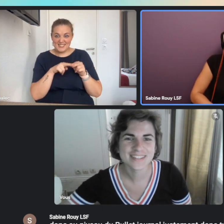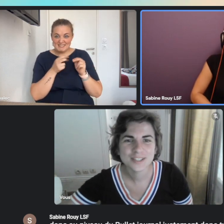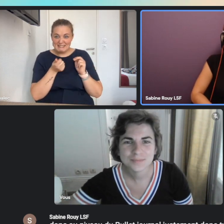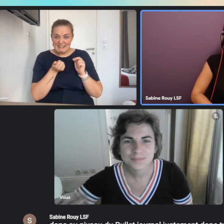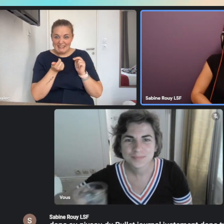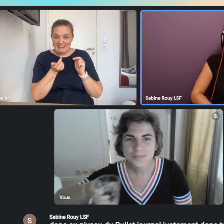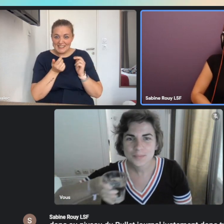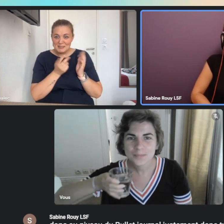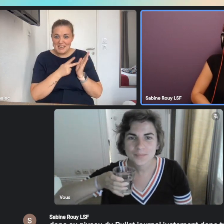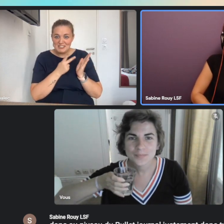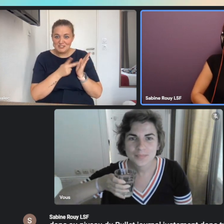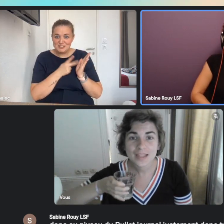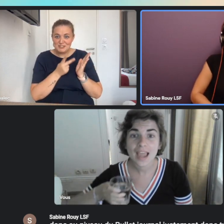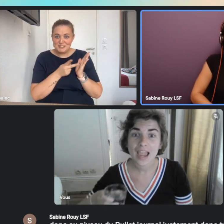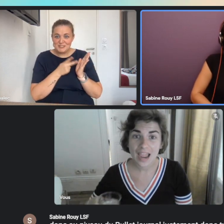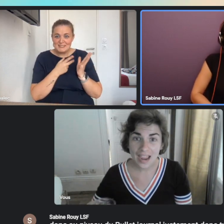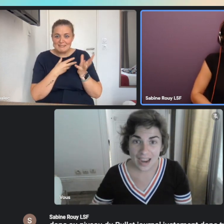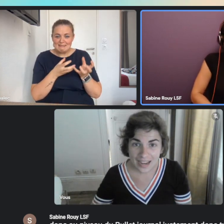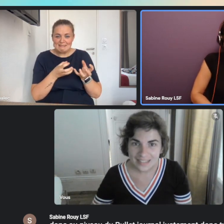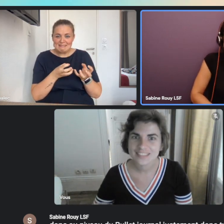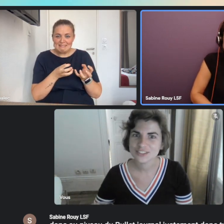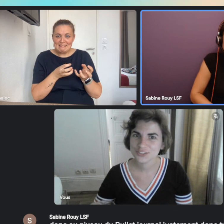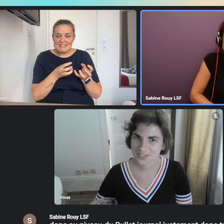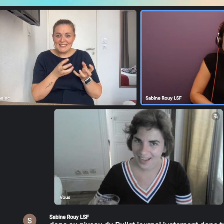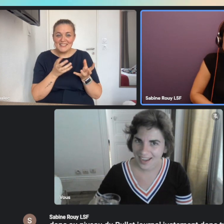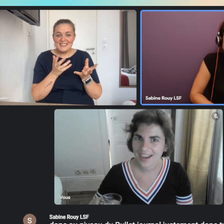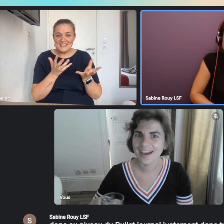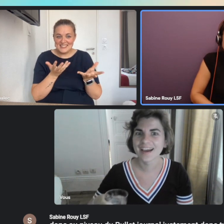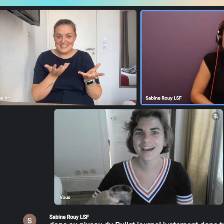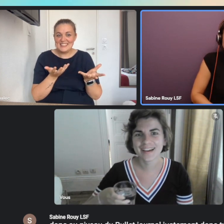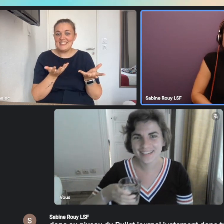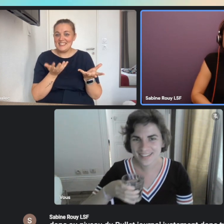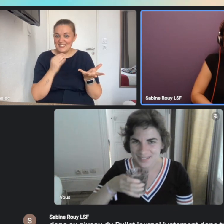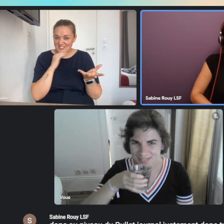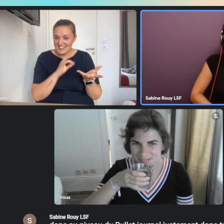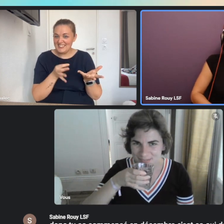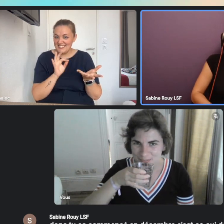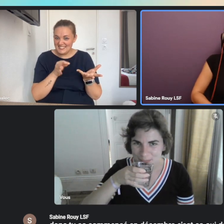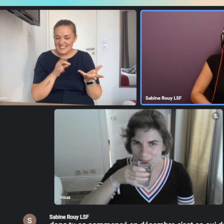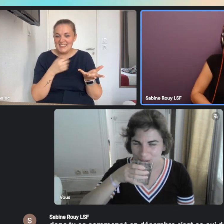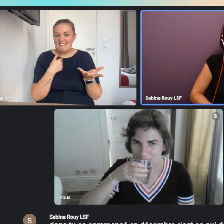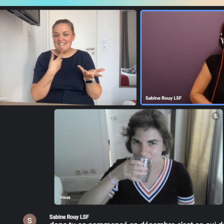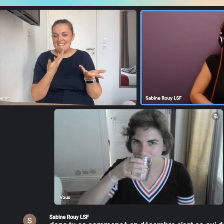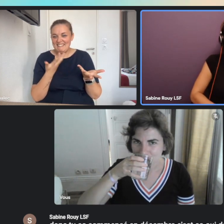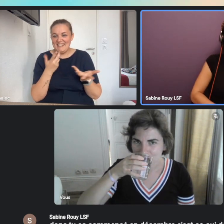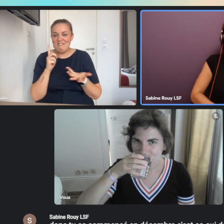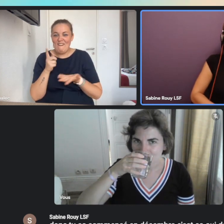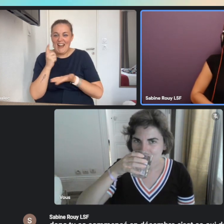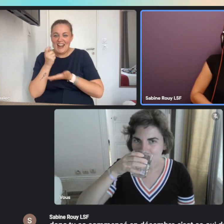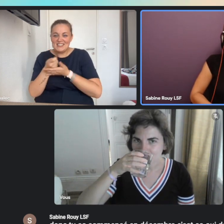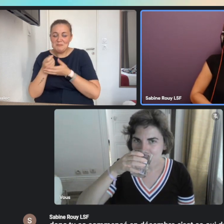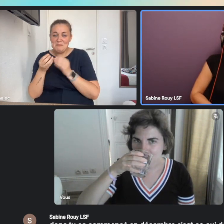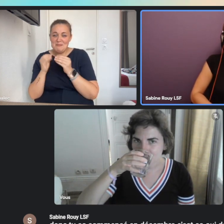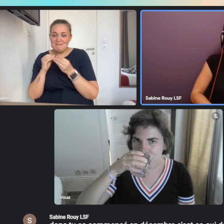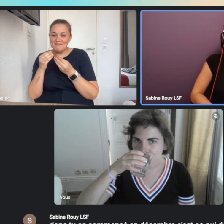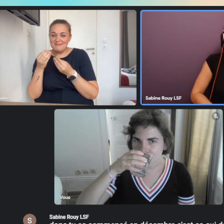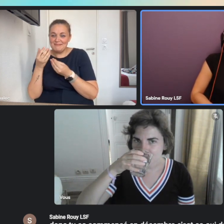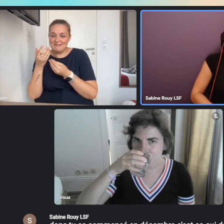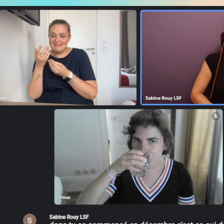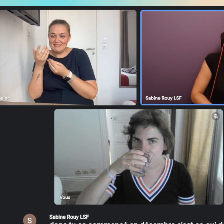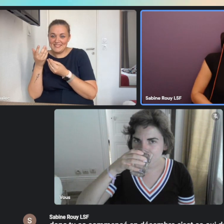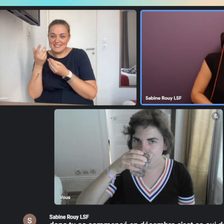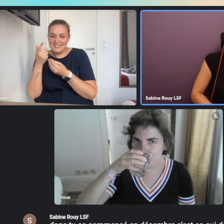Oui, alors il me reste quelques pages, mais c'est la fin. Ah! Et oui, ça va vite. Donc il